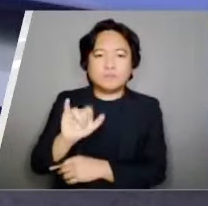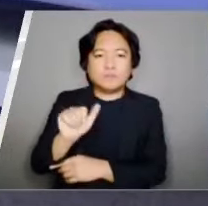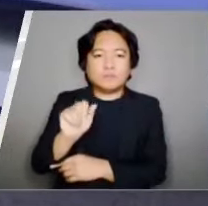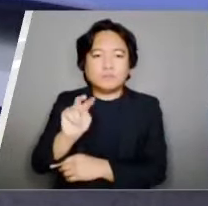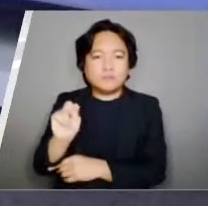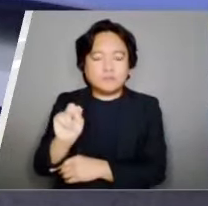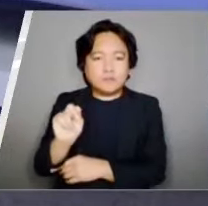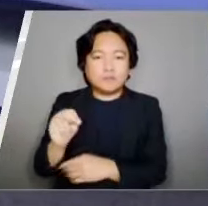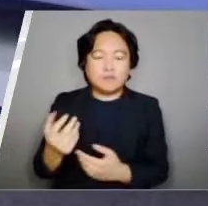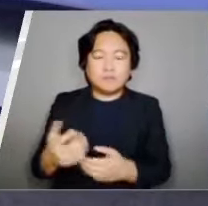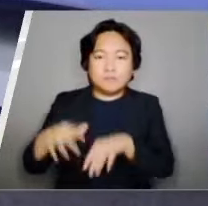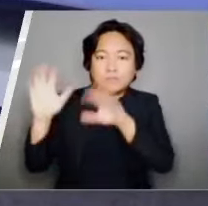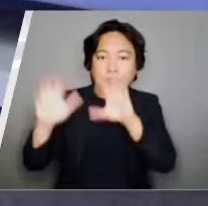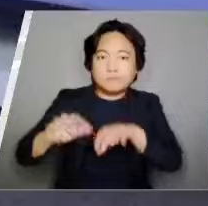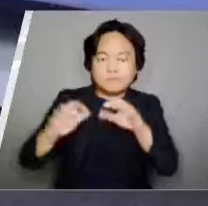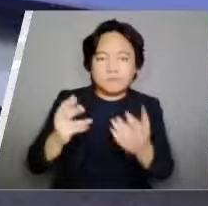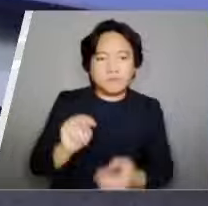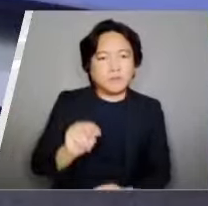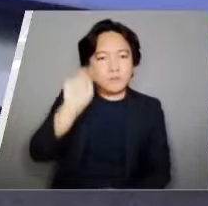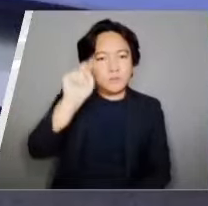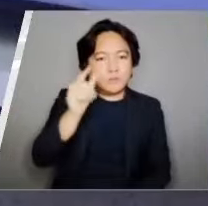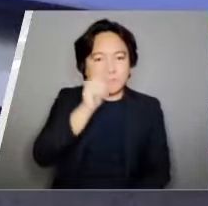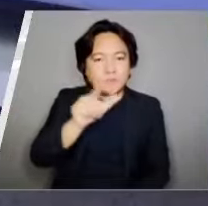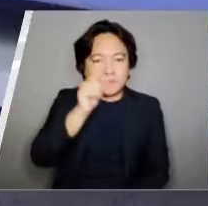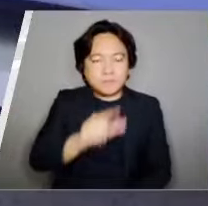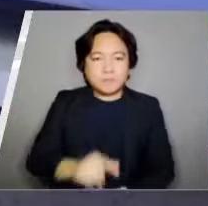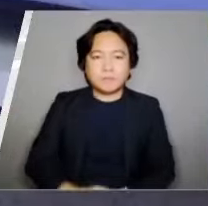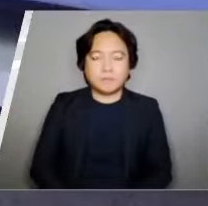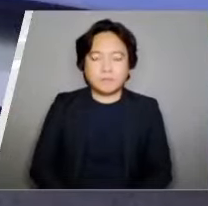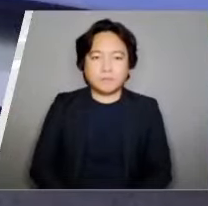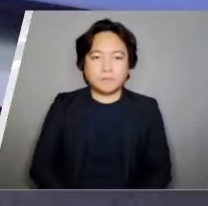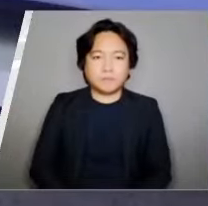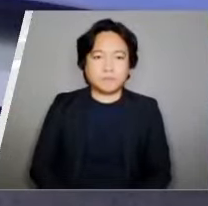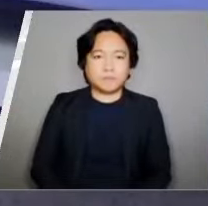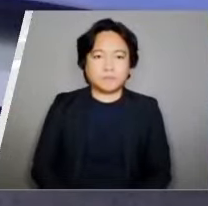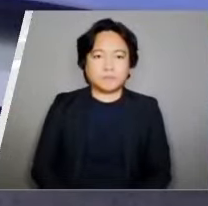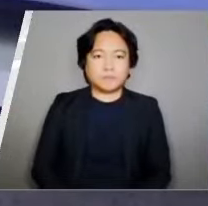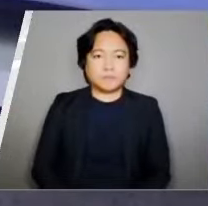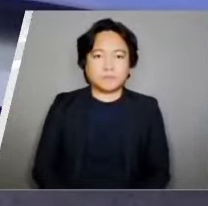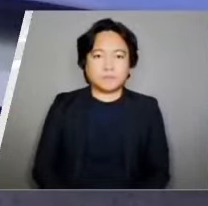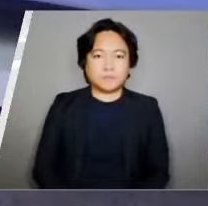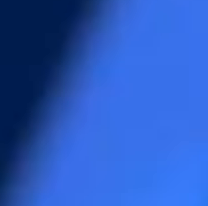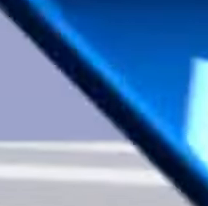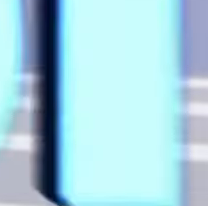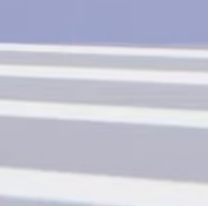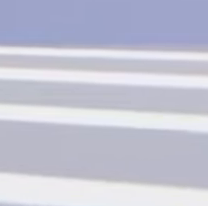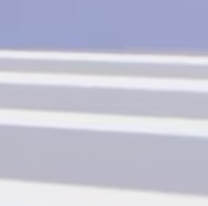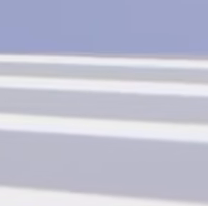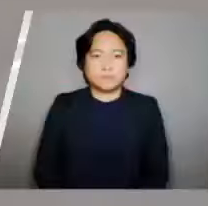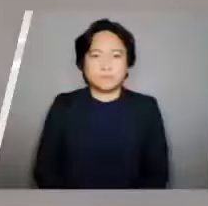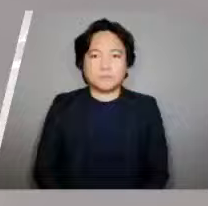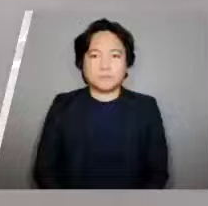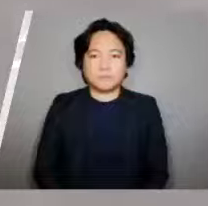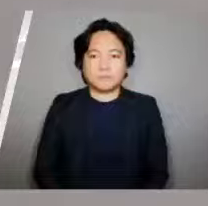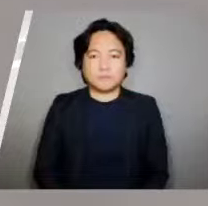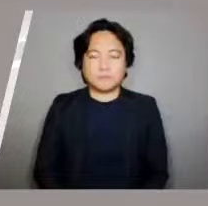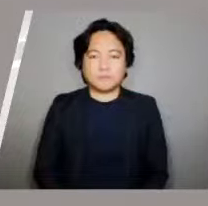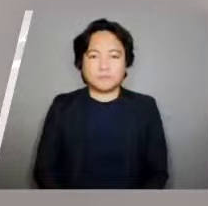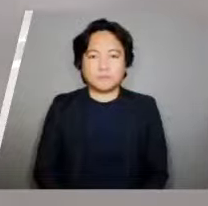bahagi ng Northern Luzon. Saksi si Jasmine Gabriel Galban ng GMA Regional TV.